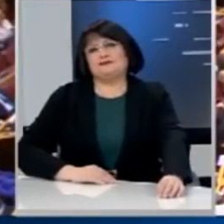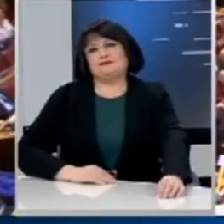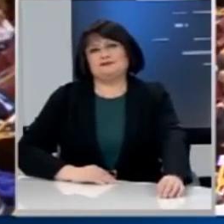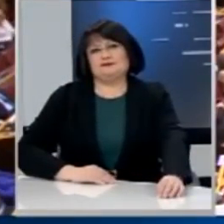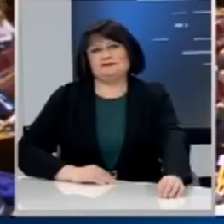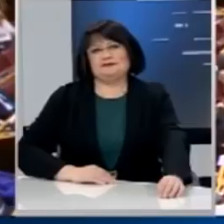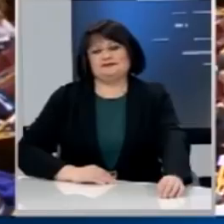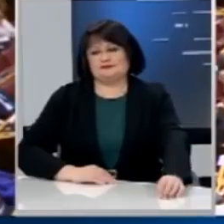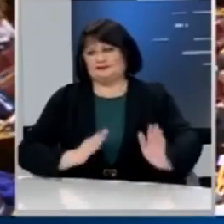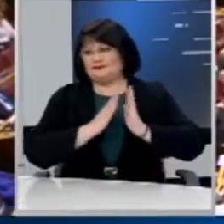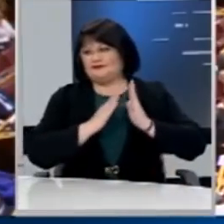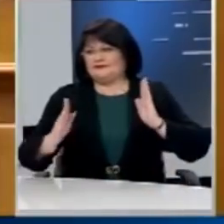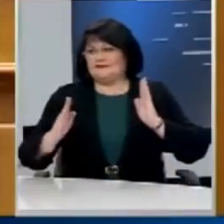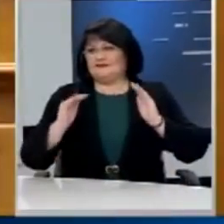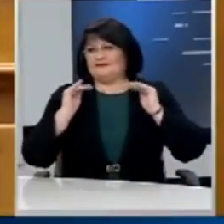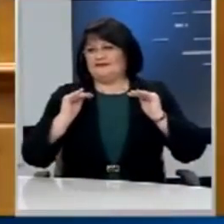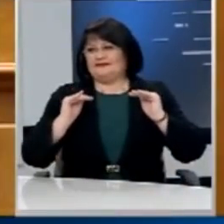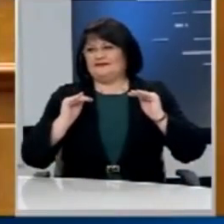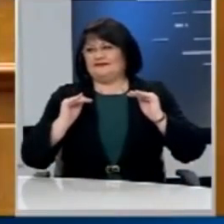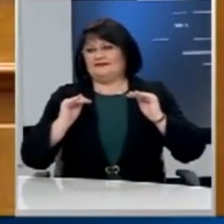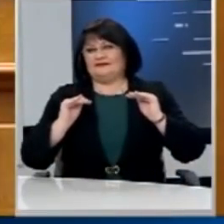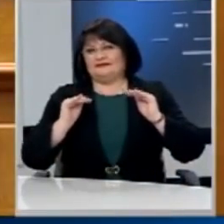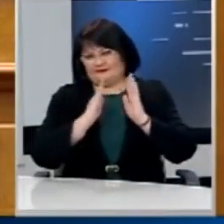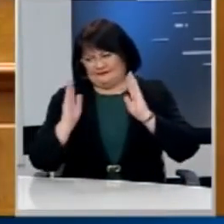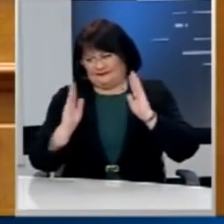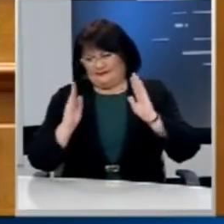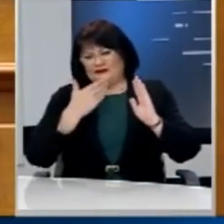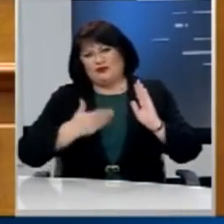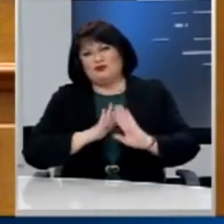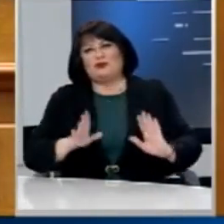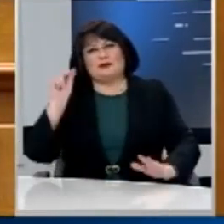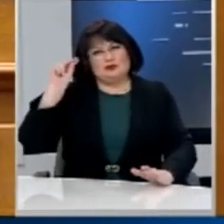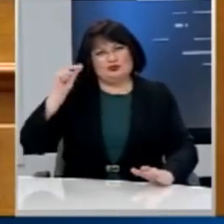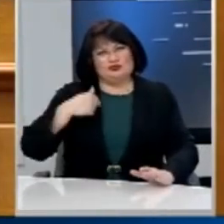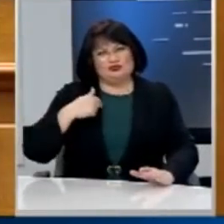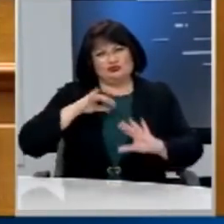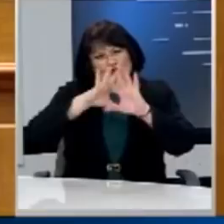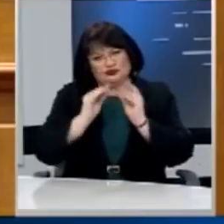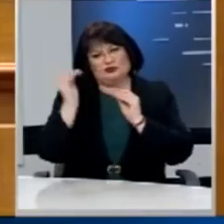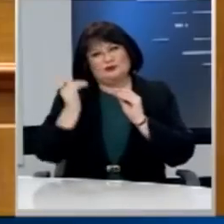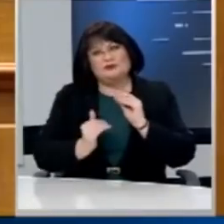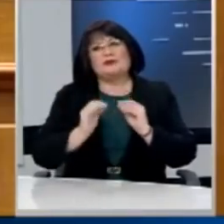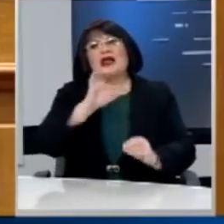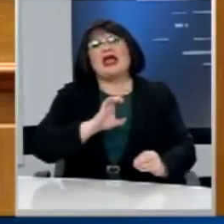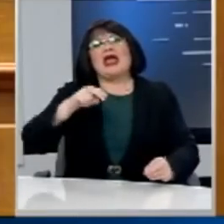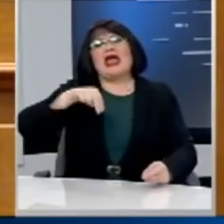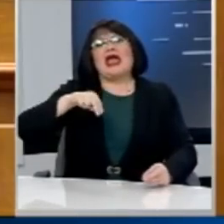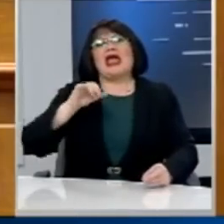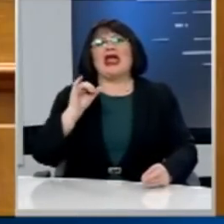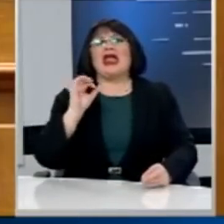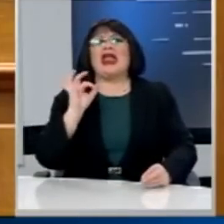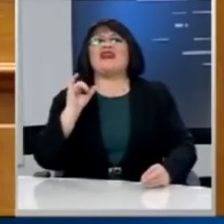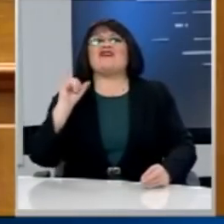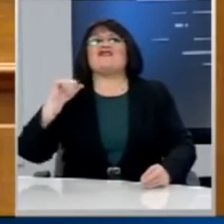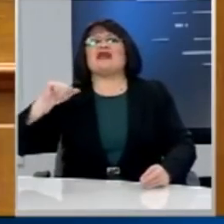Και στο ίδιο διάστημα θα ολοκληρωθεί η δέσμευσή μας για συνολική μείωση του ένφια κατά